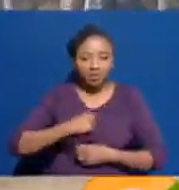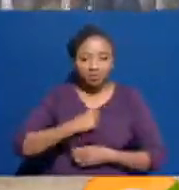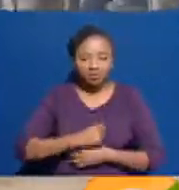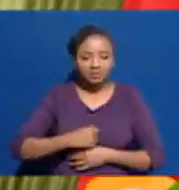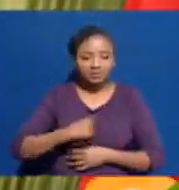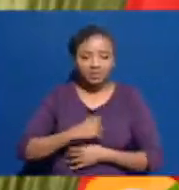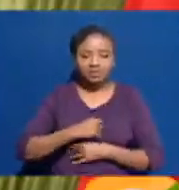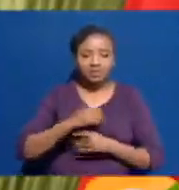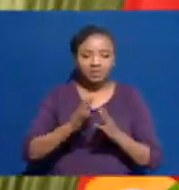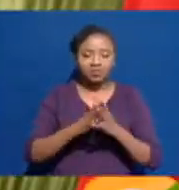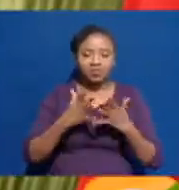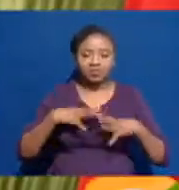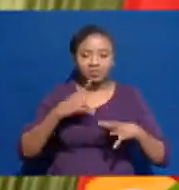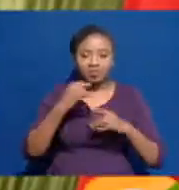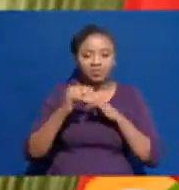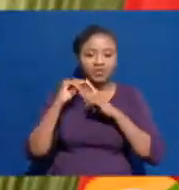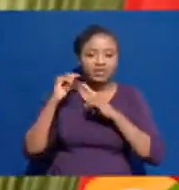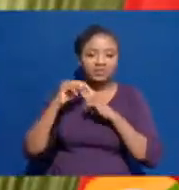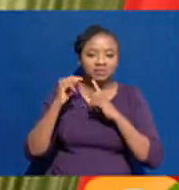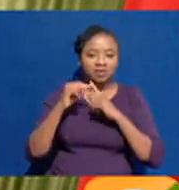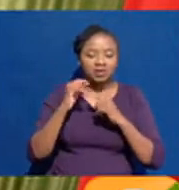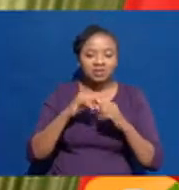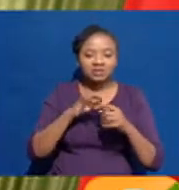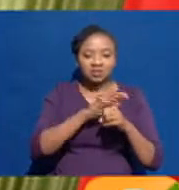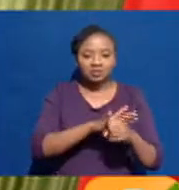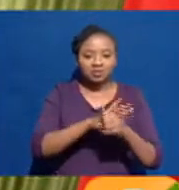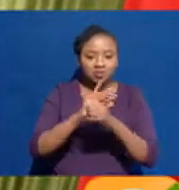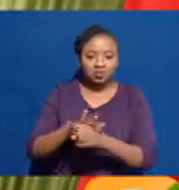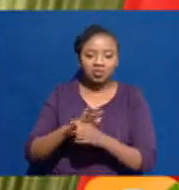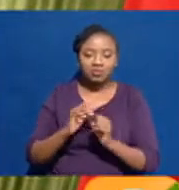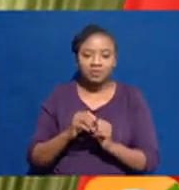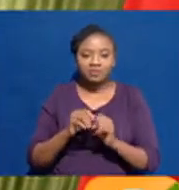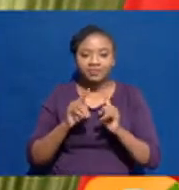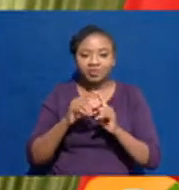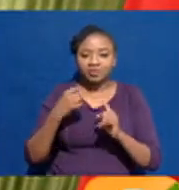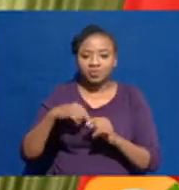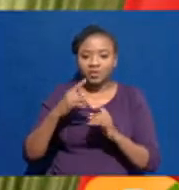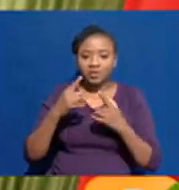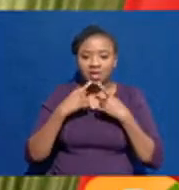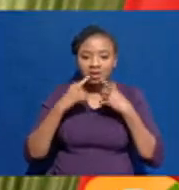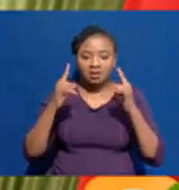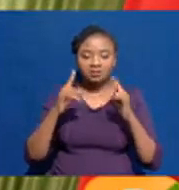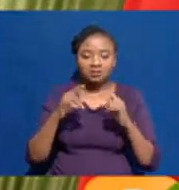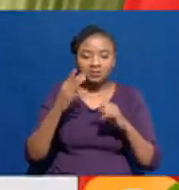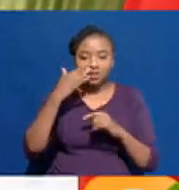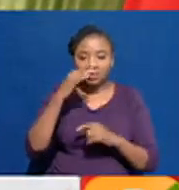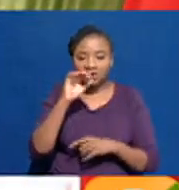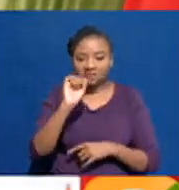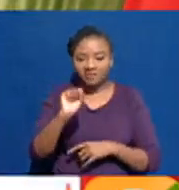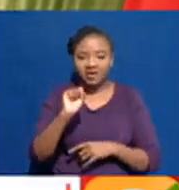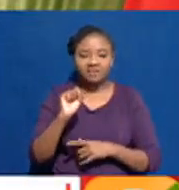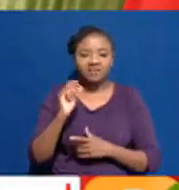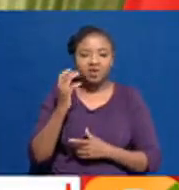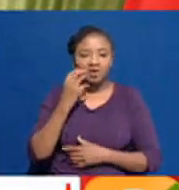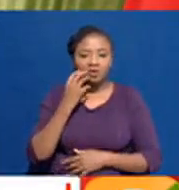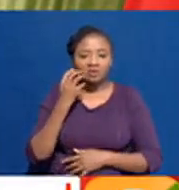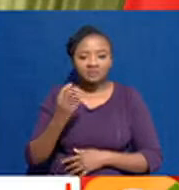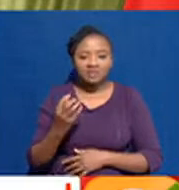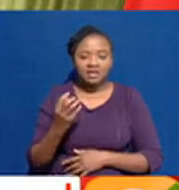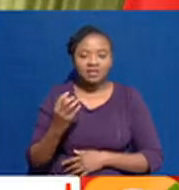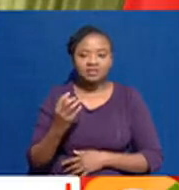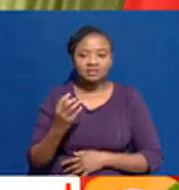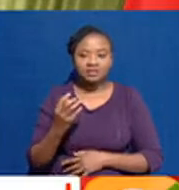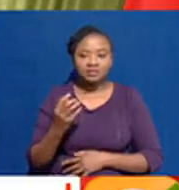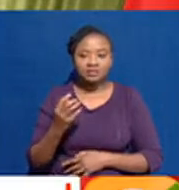Jumatano. Tumesema, tumetangaza siku tano ya maombolezi kwa wale watu wetu ambayo